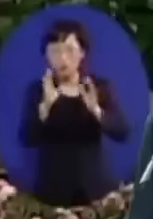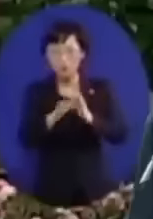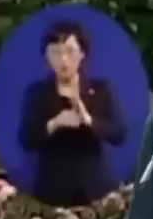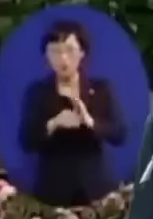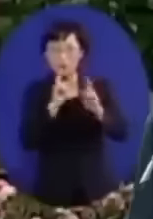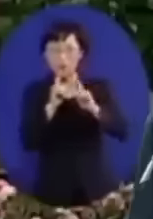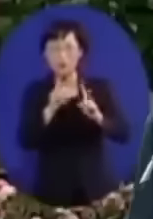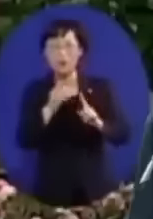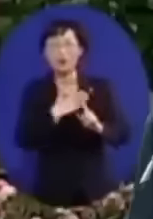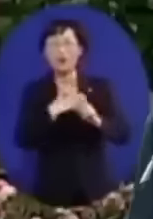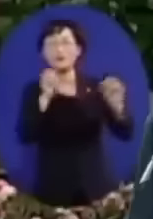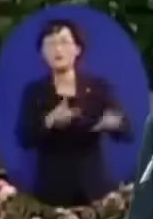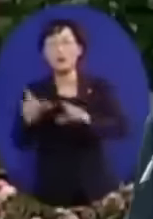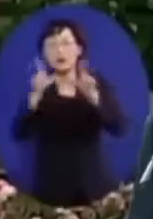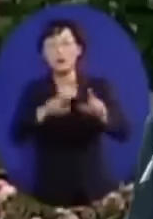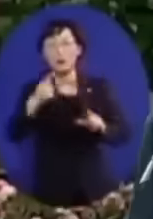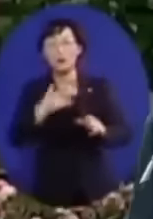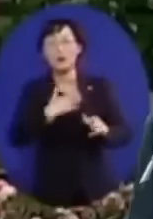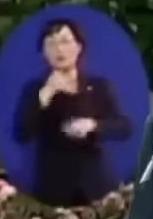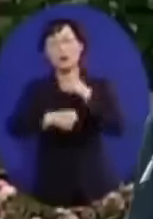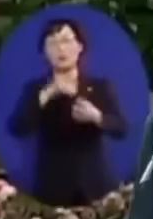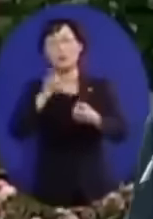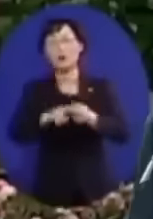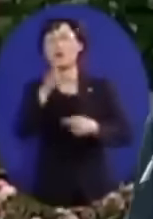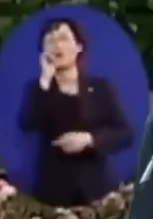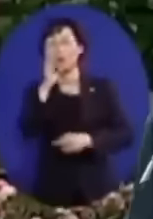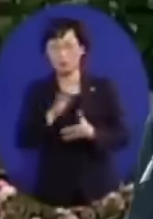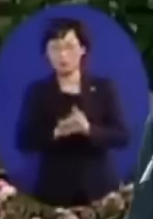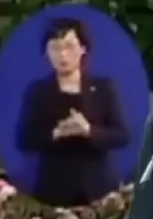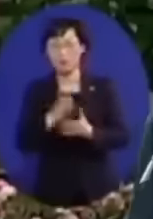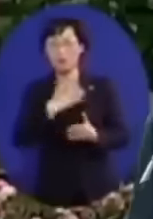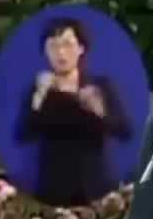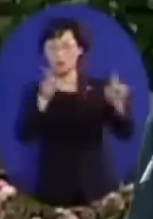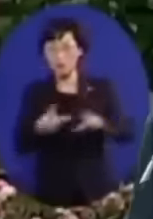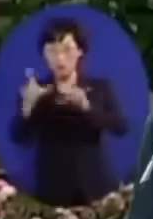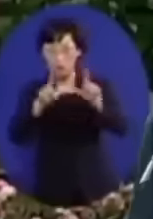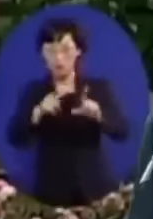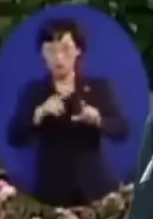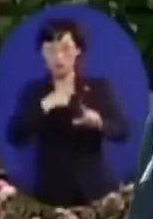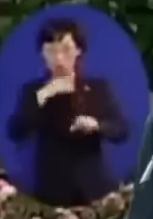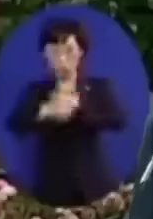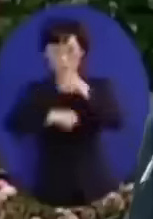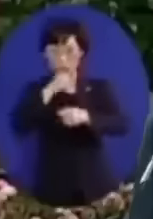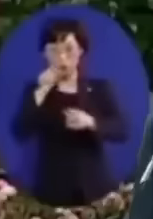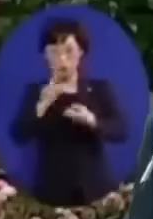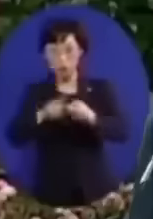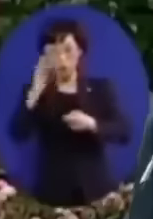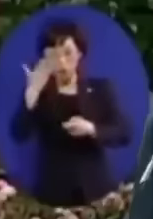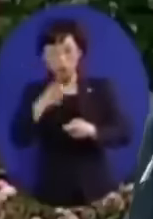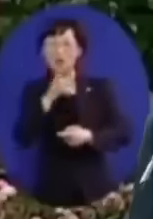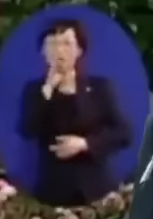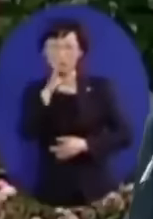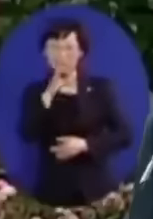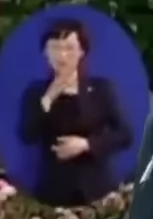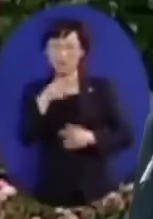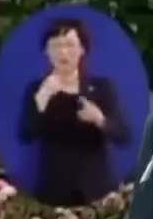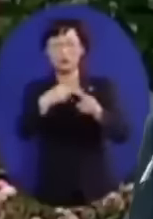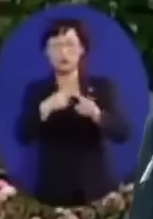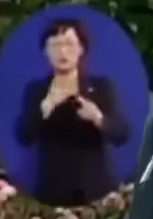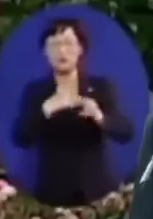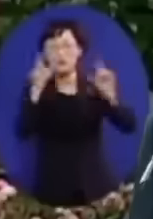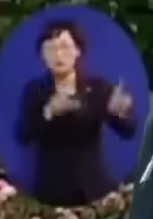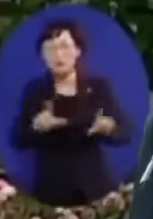할지라도 내가 마음먹은 대로 되지 않는다. 내 삶을 내 마음대로 살 수 있냐? 그럴 수 없다는 것입니다. 둘째, 내 삶은